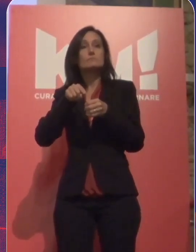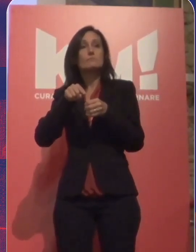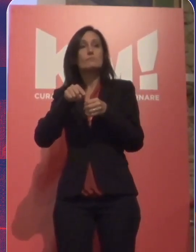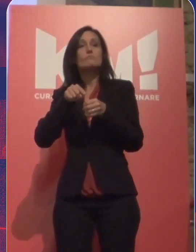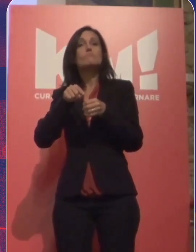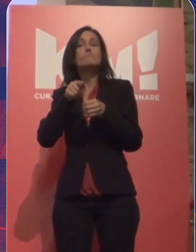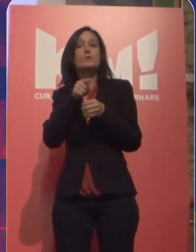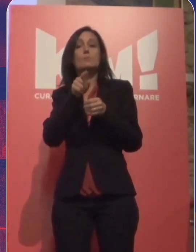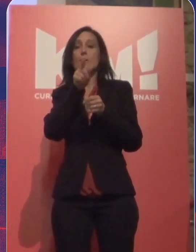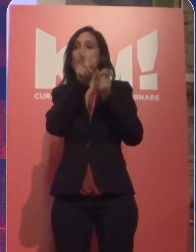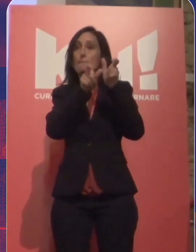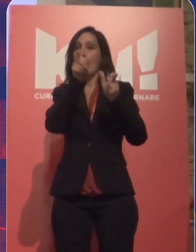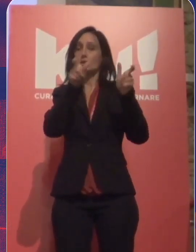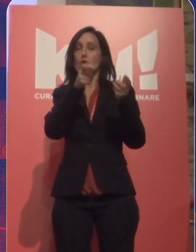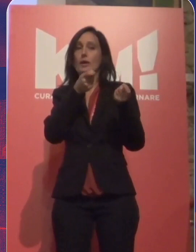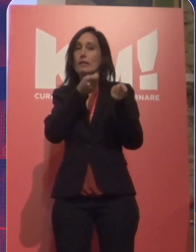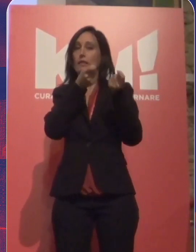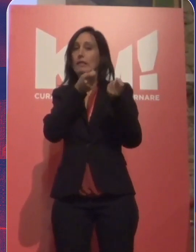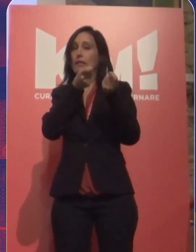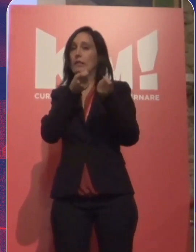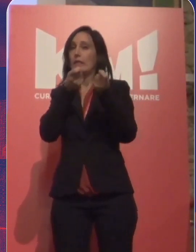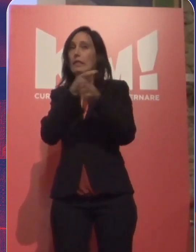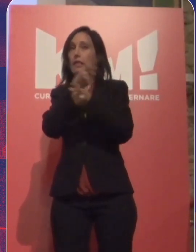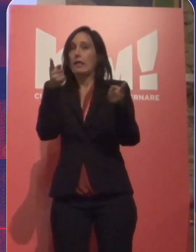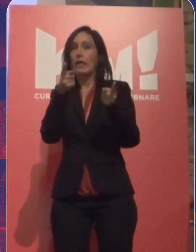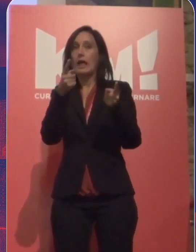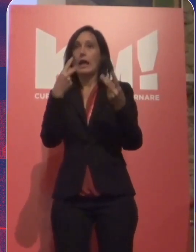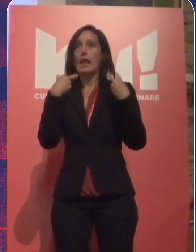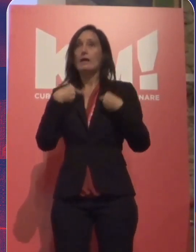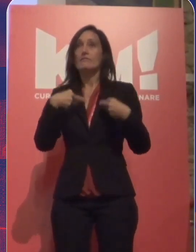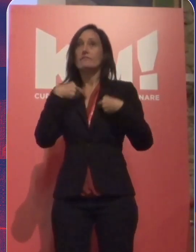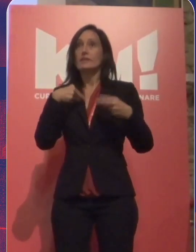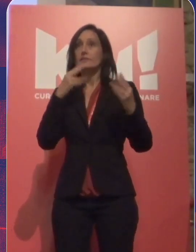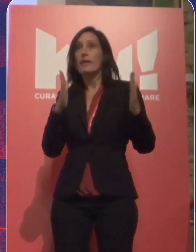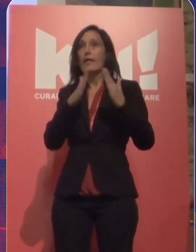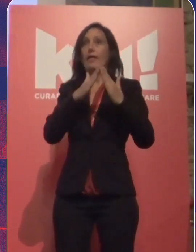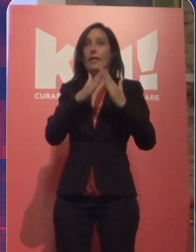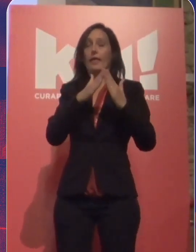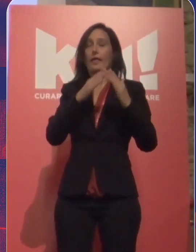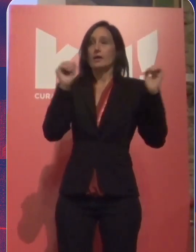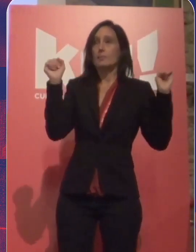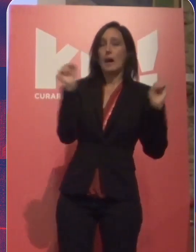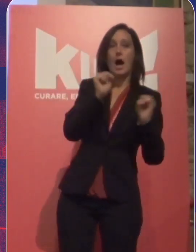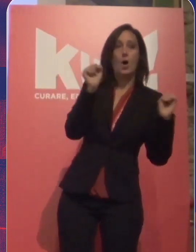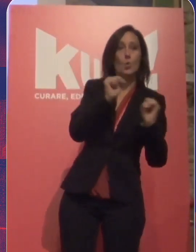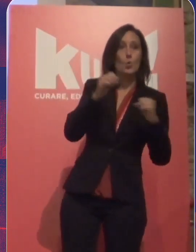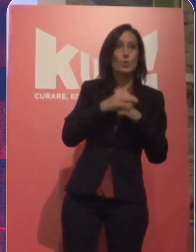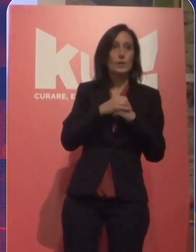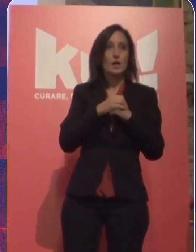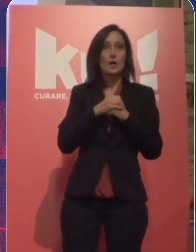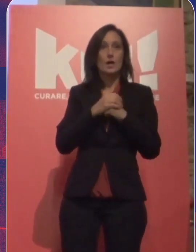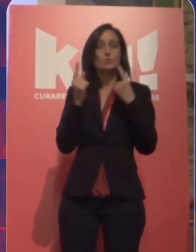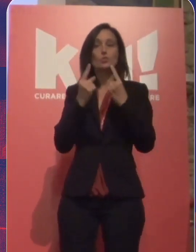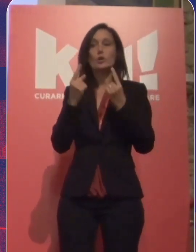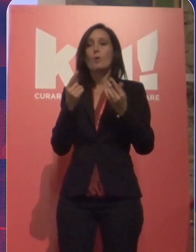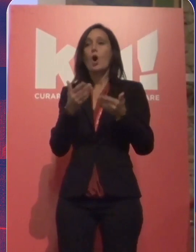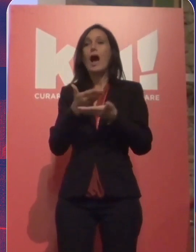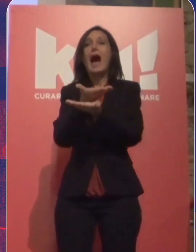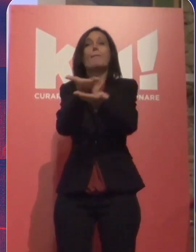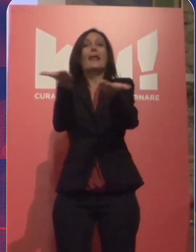vita cioè la paura nei confronti della perto la paura nei confronti dell'altro